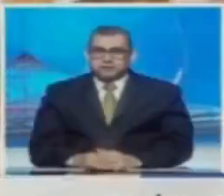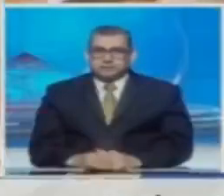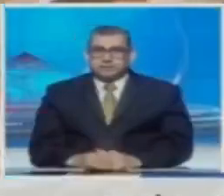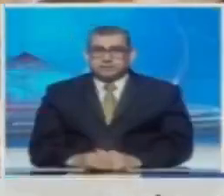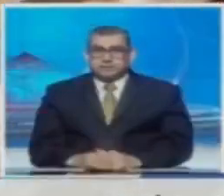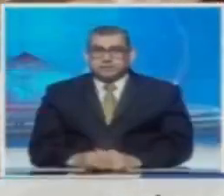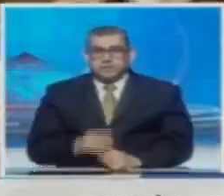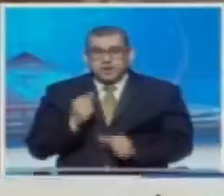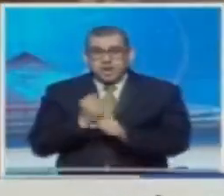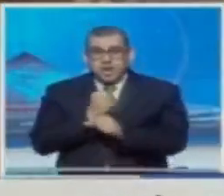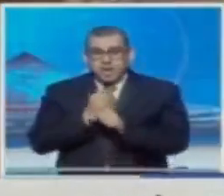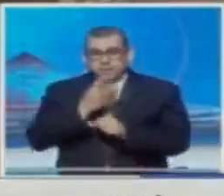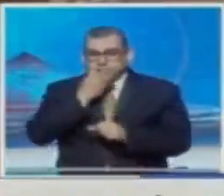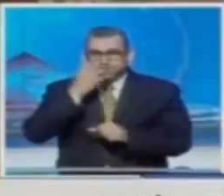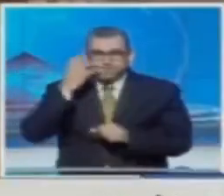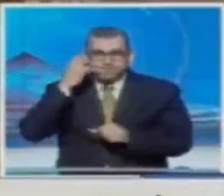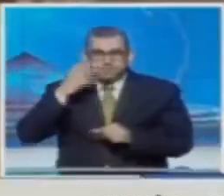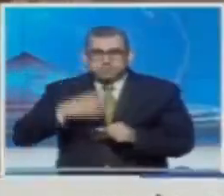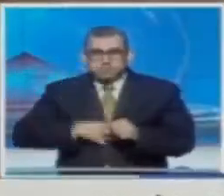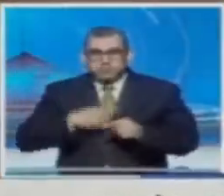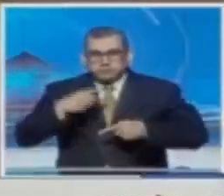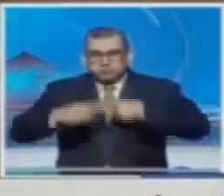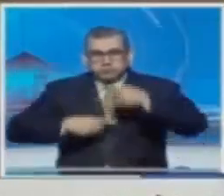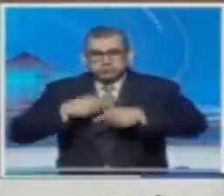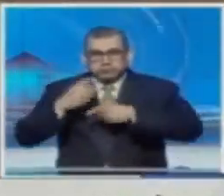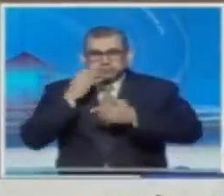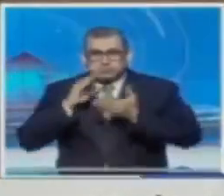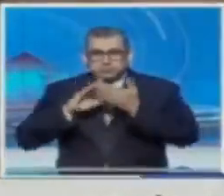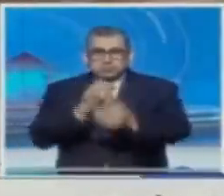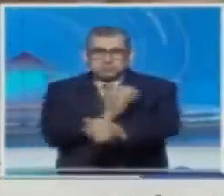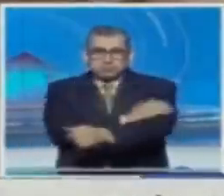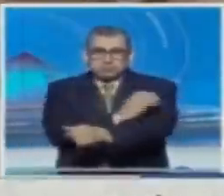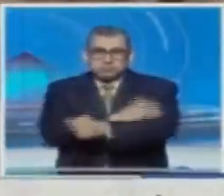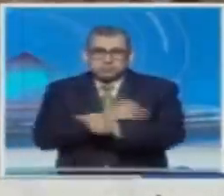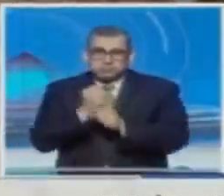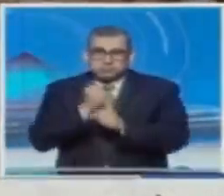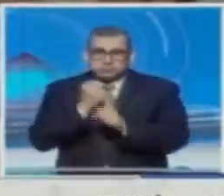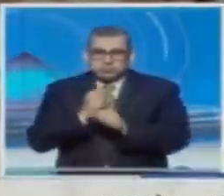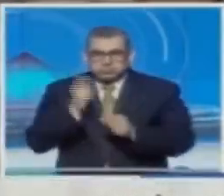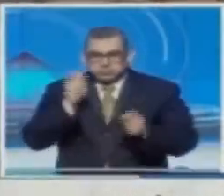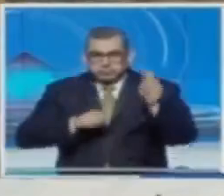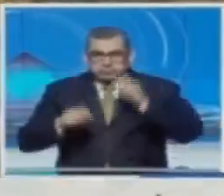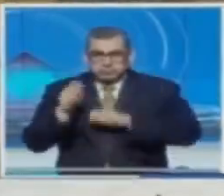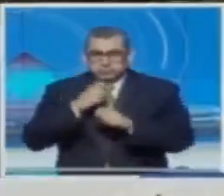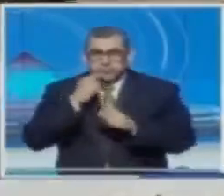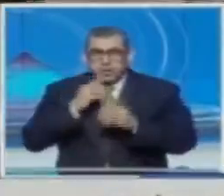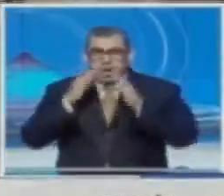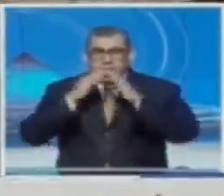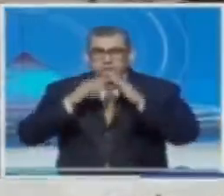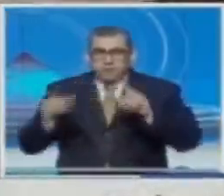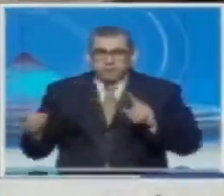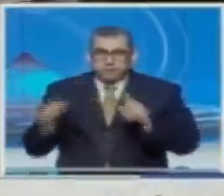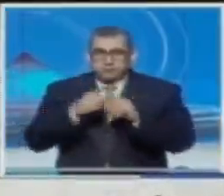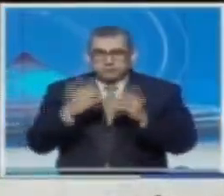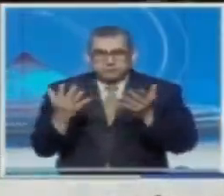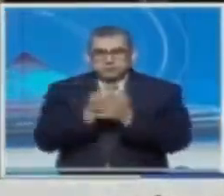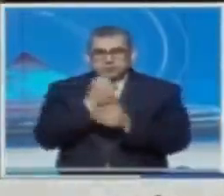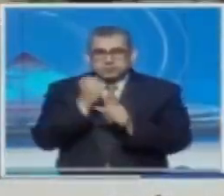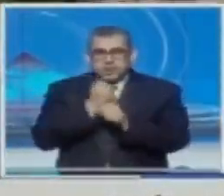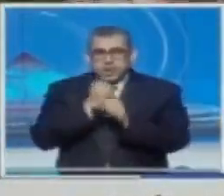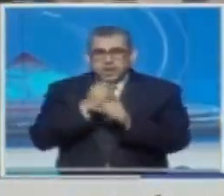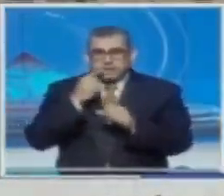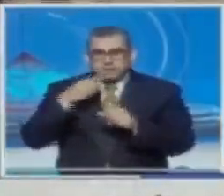تعمل التروس في أحدث الآلات بجوار سواعد لا تمل لتنفيذ خط الهرم. لإنجاز هذا العمل على